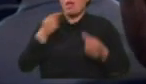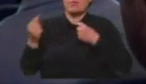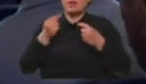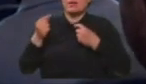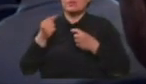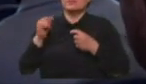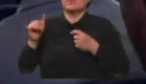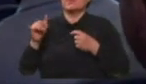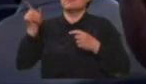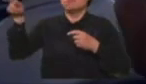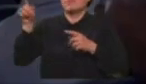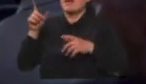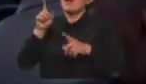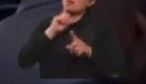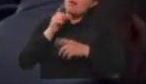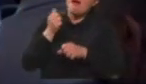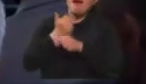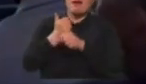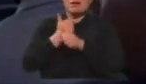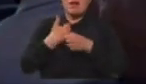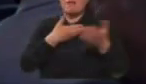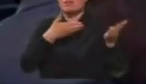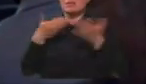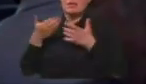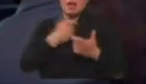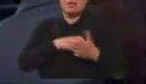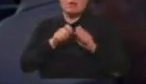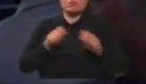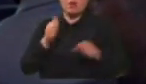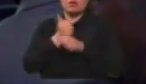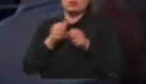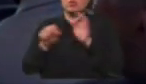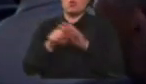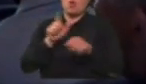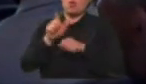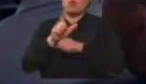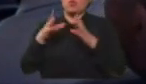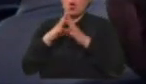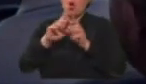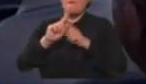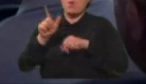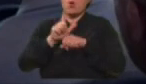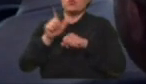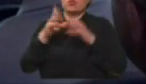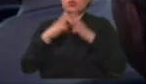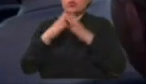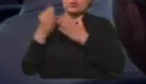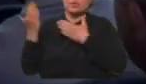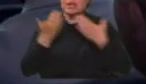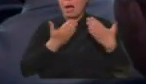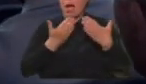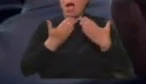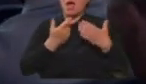dyskutować w formie networkingowej przy kawie, także zapraszamy serdecznie na przerwę kawową do 12.10, a po 12.10